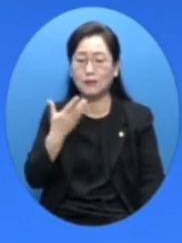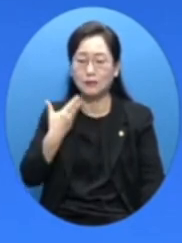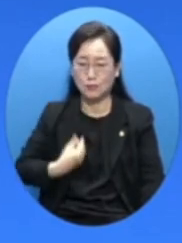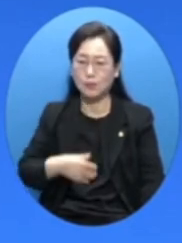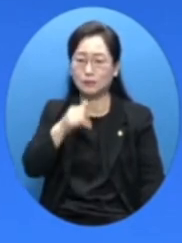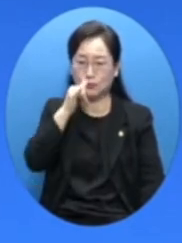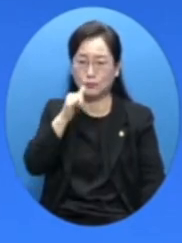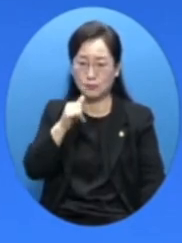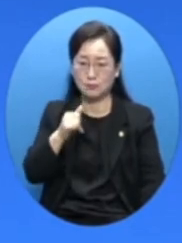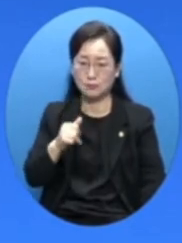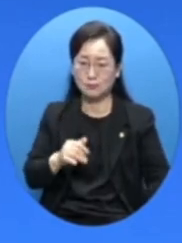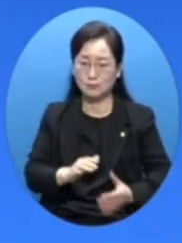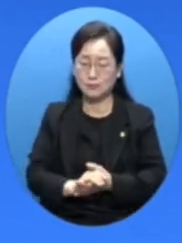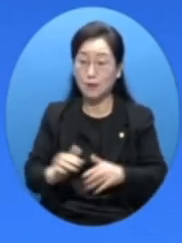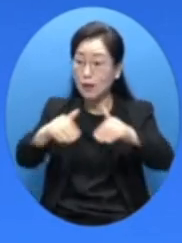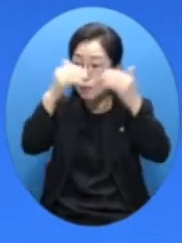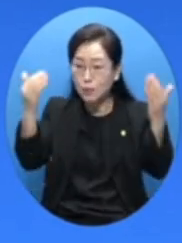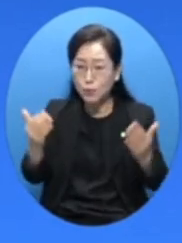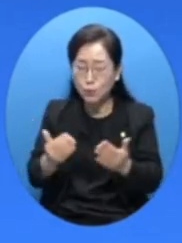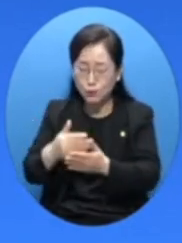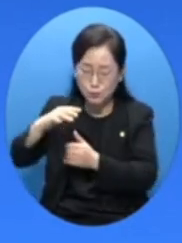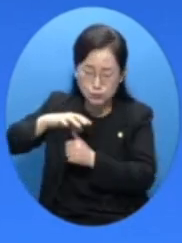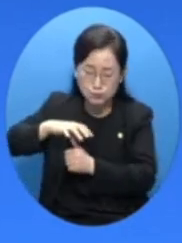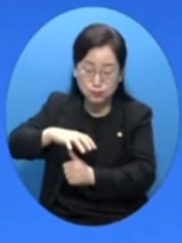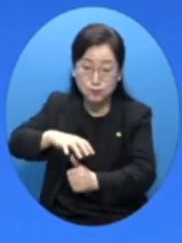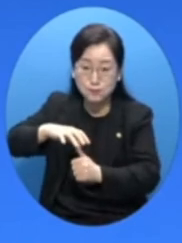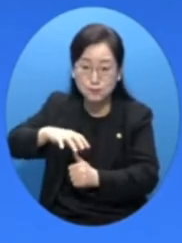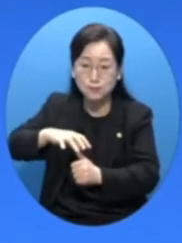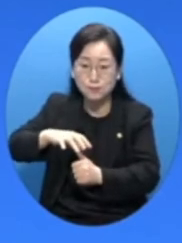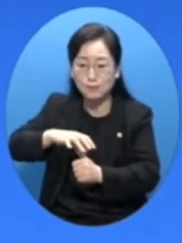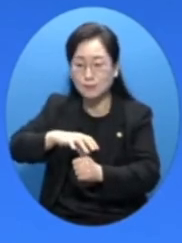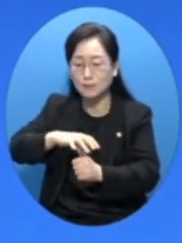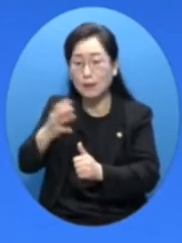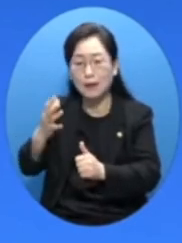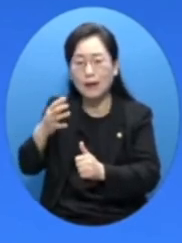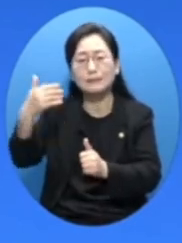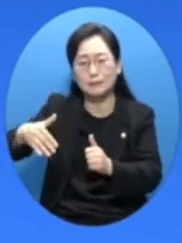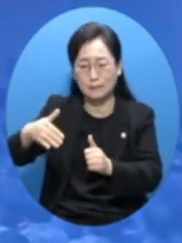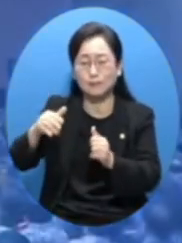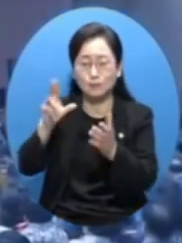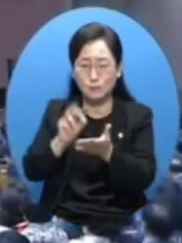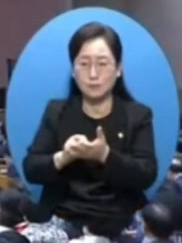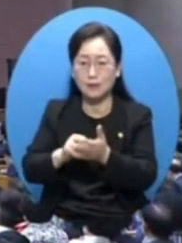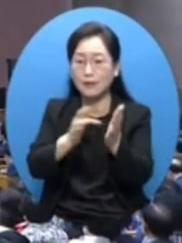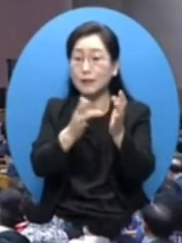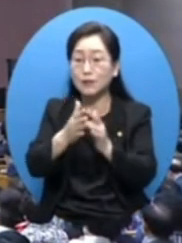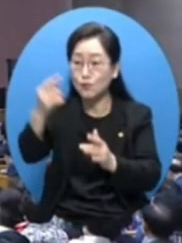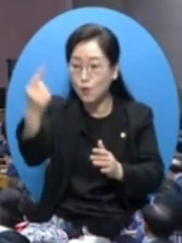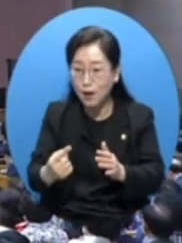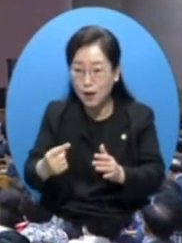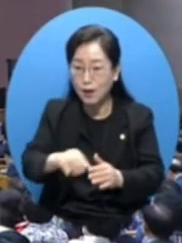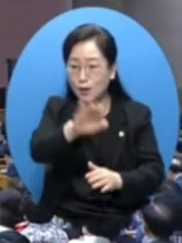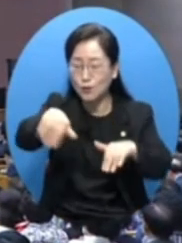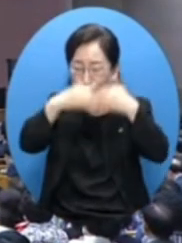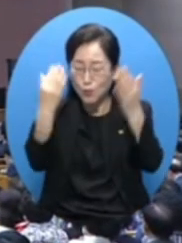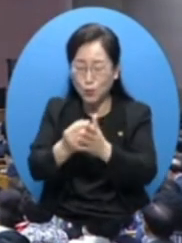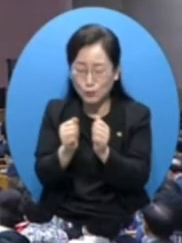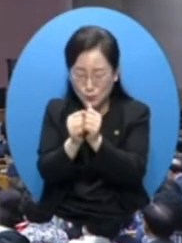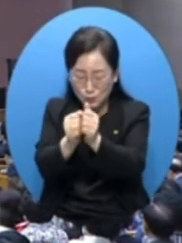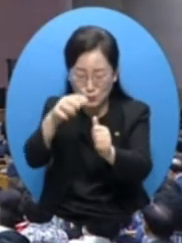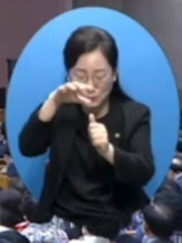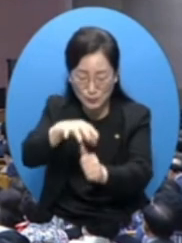이르게 되는 것입니다. 모든 것이 우리를 짓누르는 것에서 자유함을 받지 못해서 그런 것입니다. 예수님께서 오셔서 우리를 모든 포로된